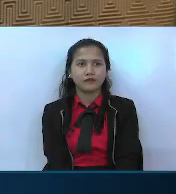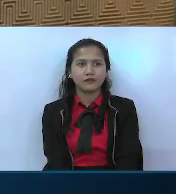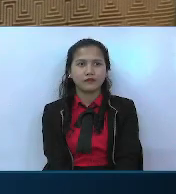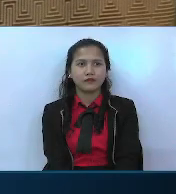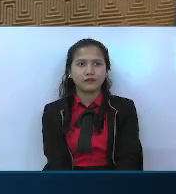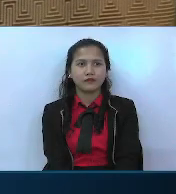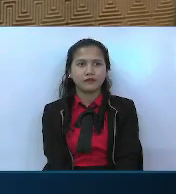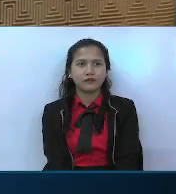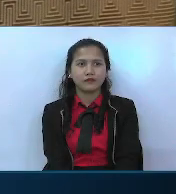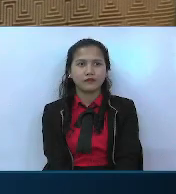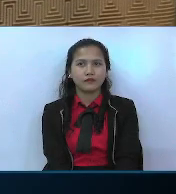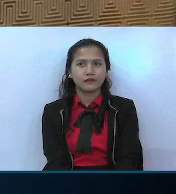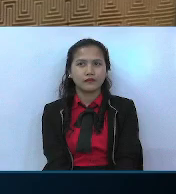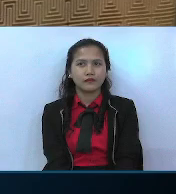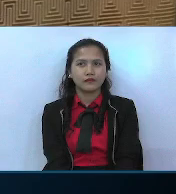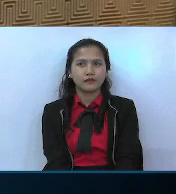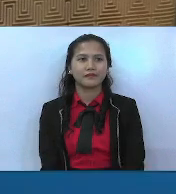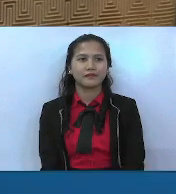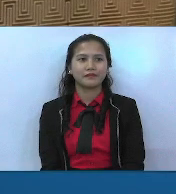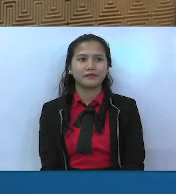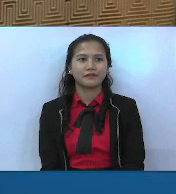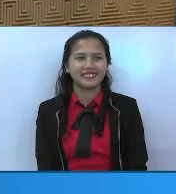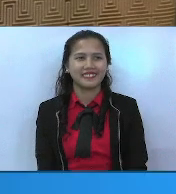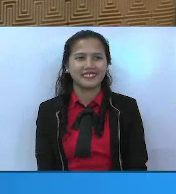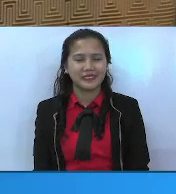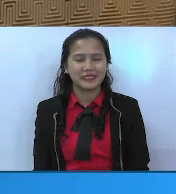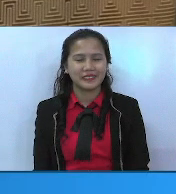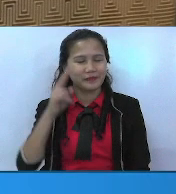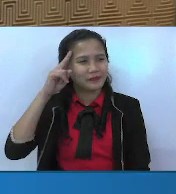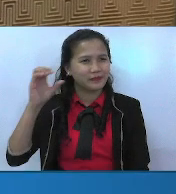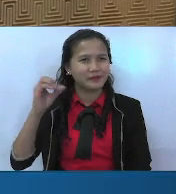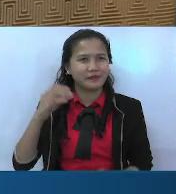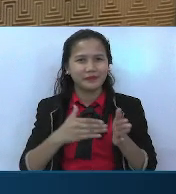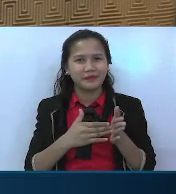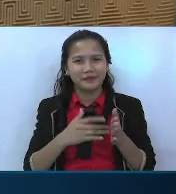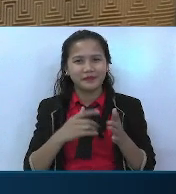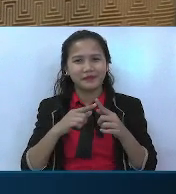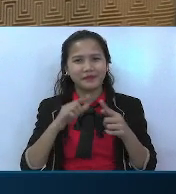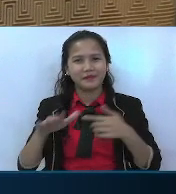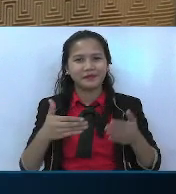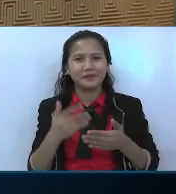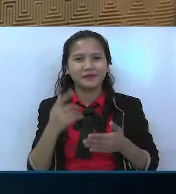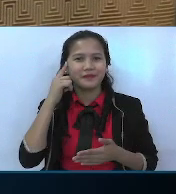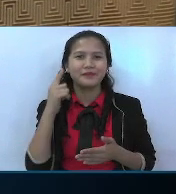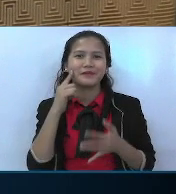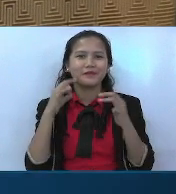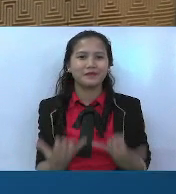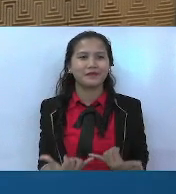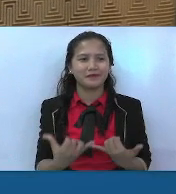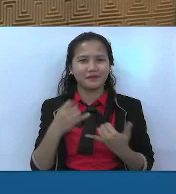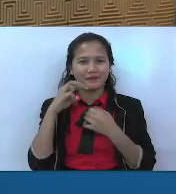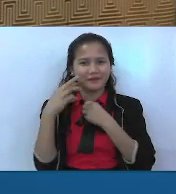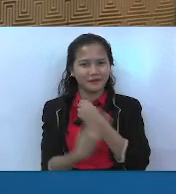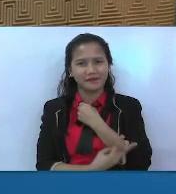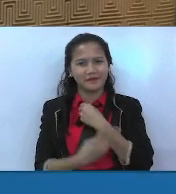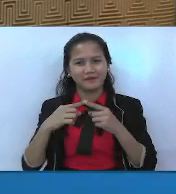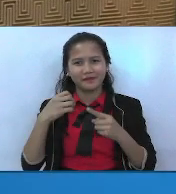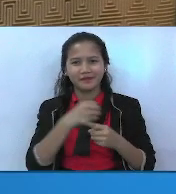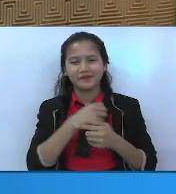Baka merong magic. Yeah. Yeah, di ko rin alam kung bakit nagkakaganon. Pero sa buong pagkakaalam ko ay nagkaganito